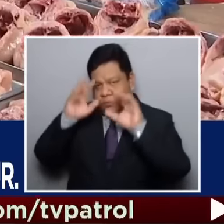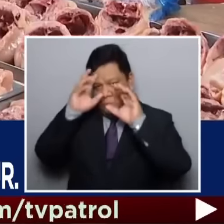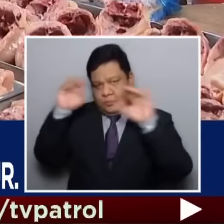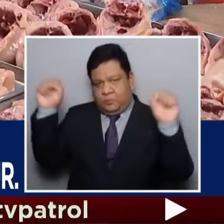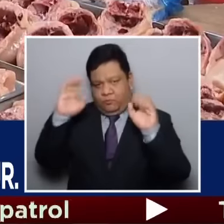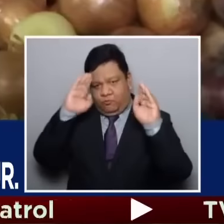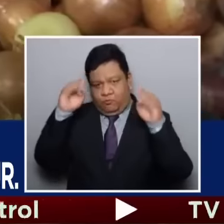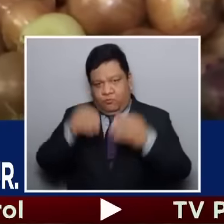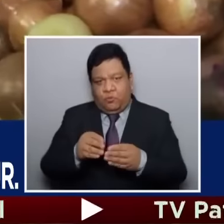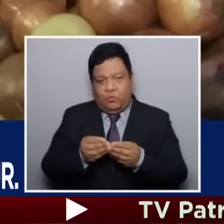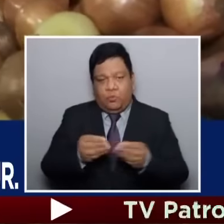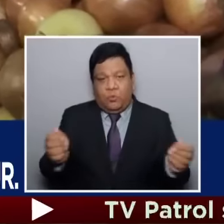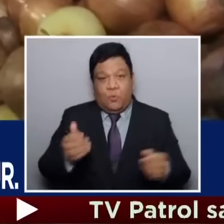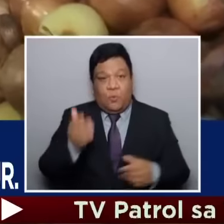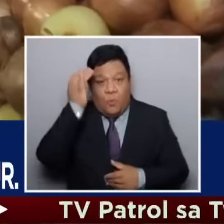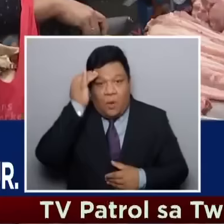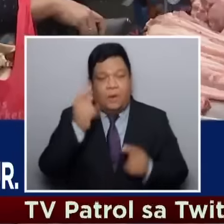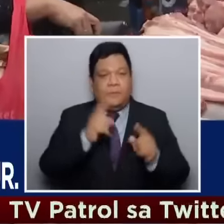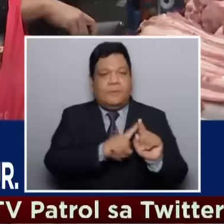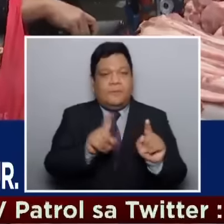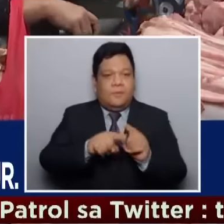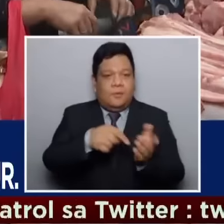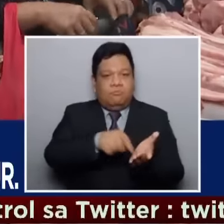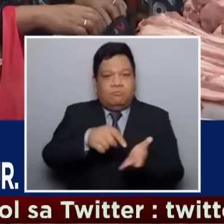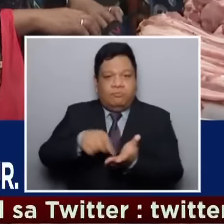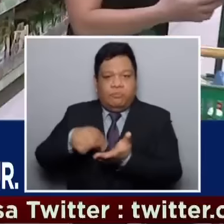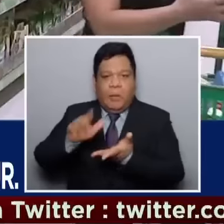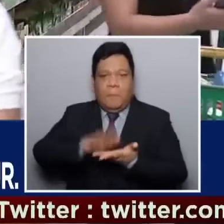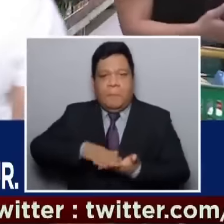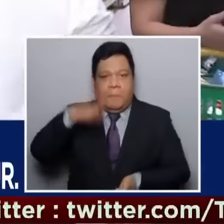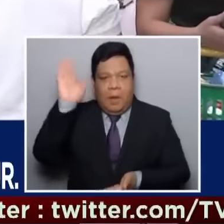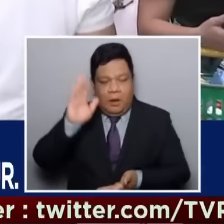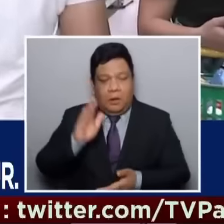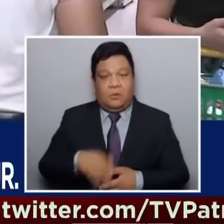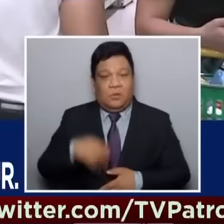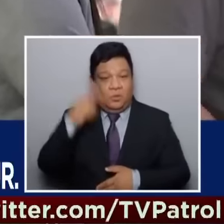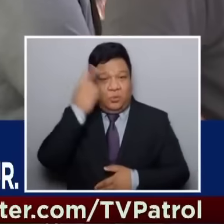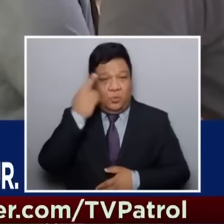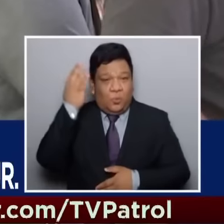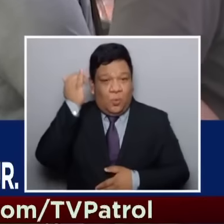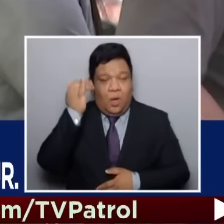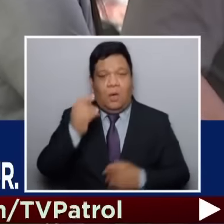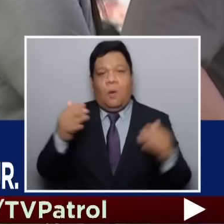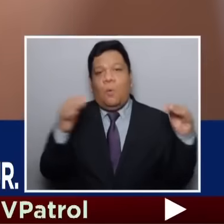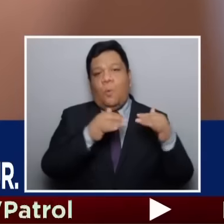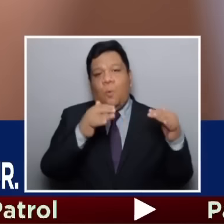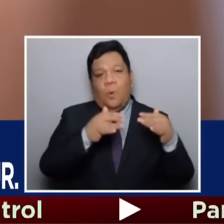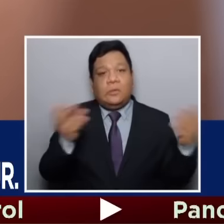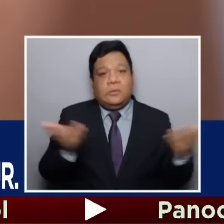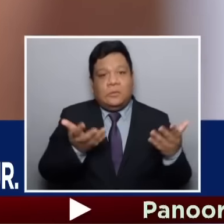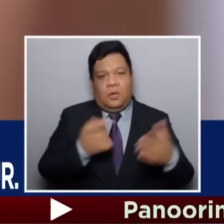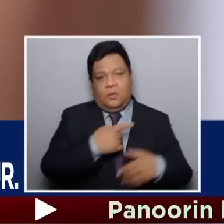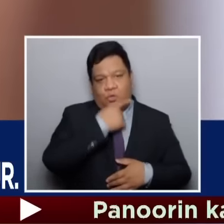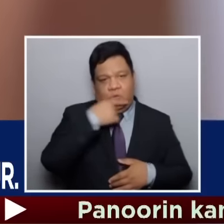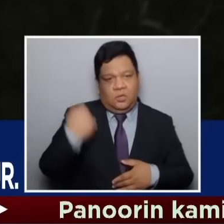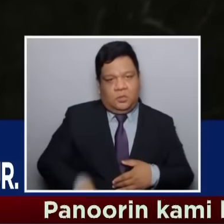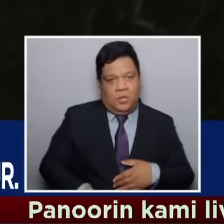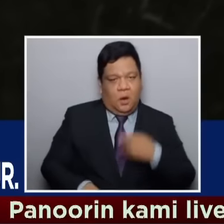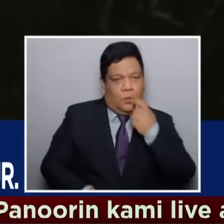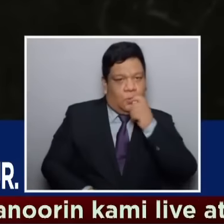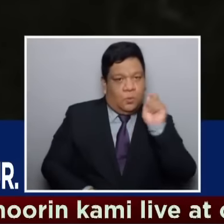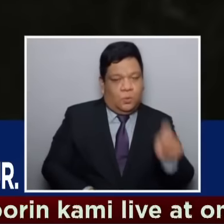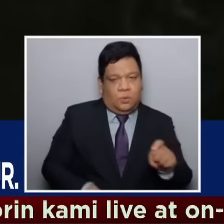Patuloy kasi ang pagsirit ng presyo ng mga bilihin. Isa sa dahilan, ang giyera sa pagitan ng Ukraine at Russia, kung saan apektado ang presyo